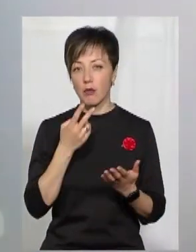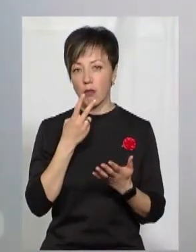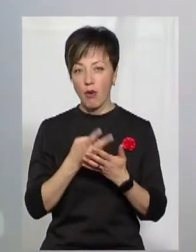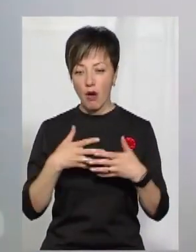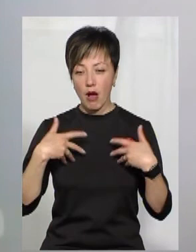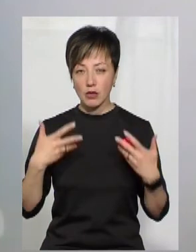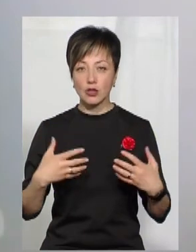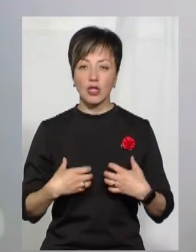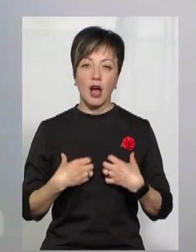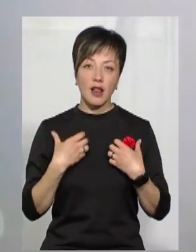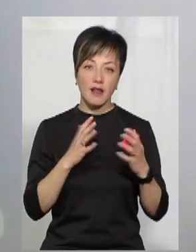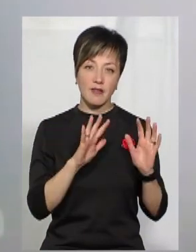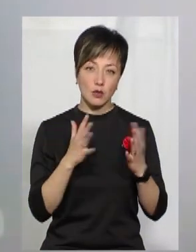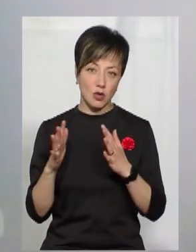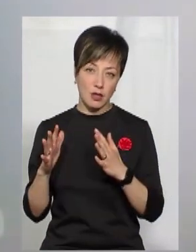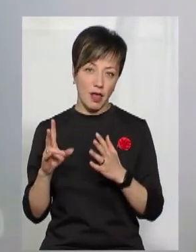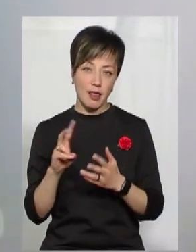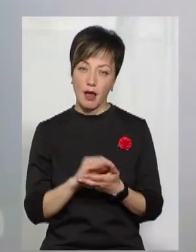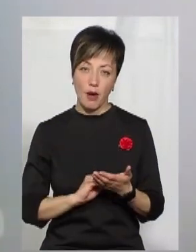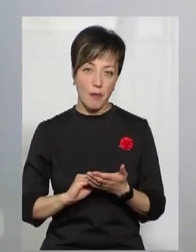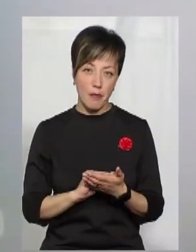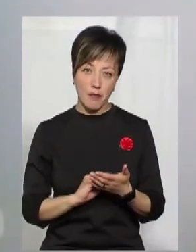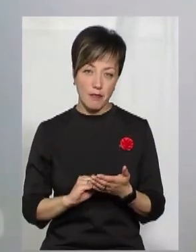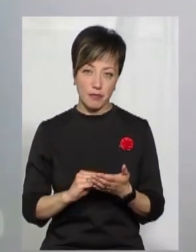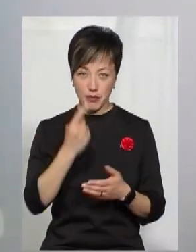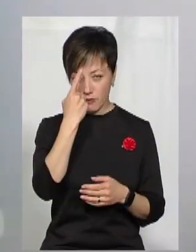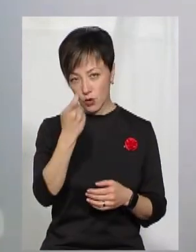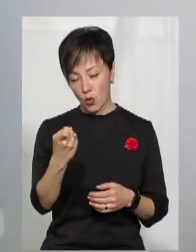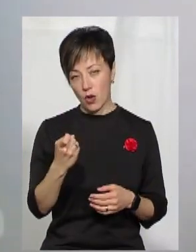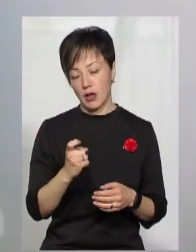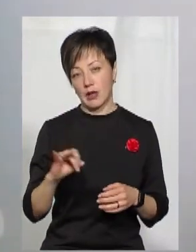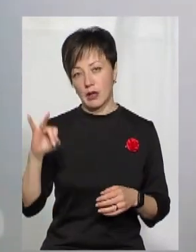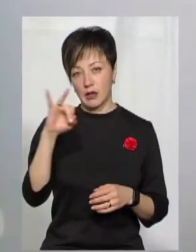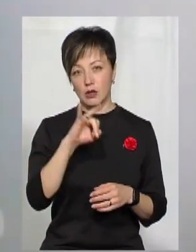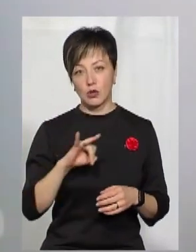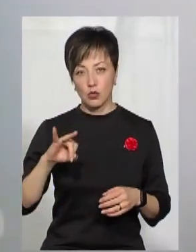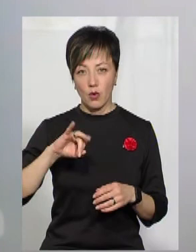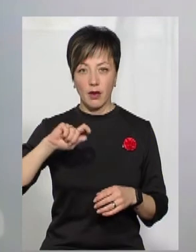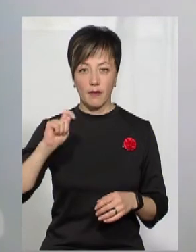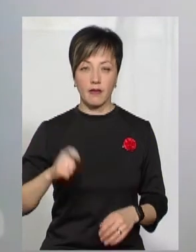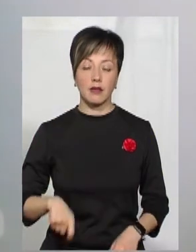зображають жахливі сторінки і неповторення жахливих сторінок війни.